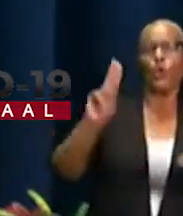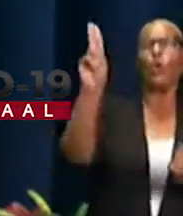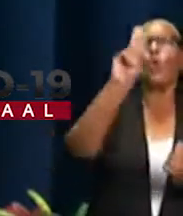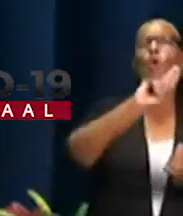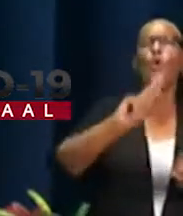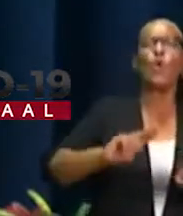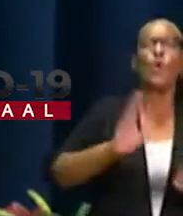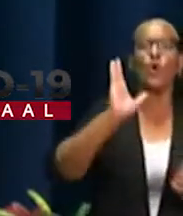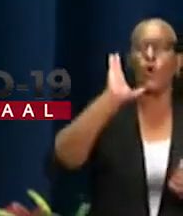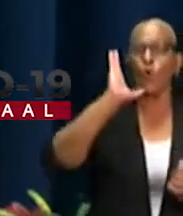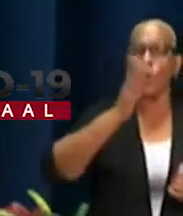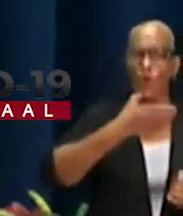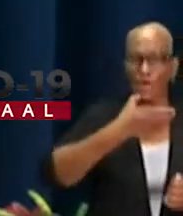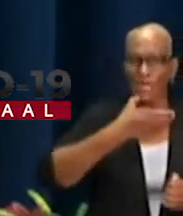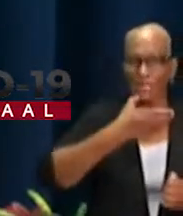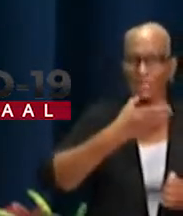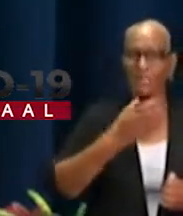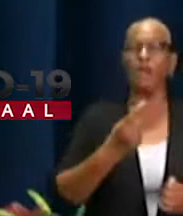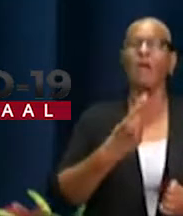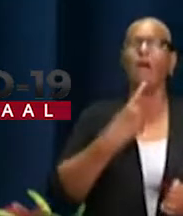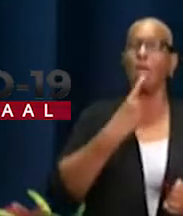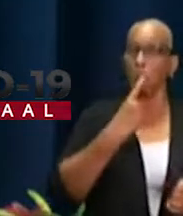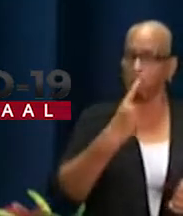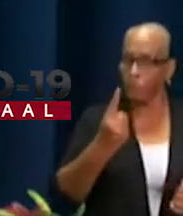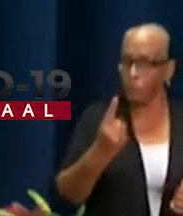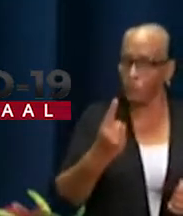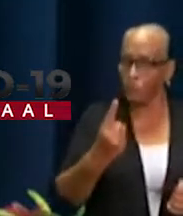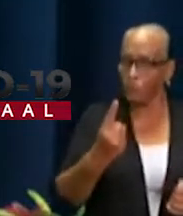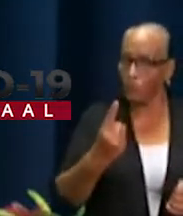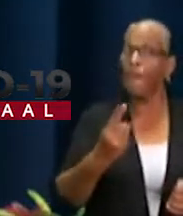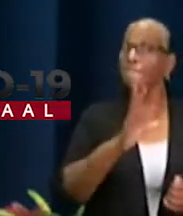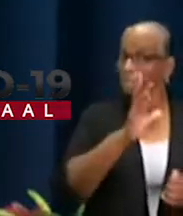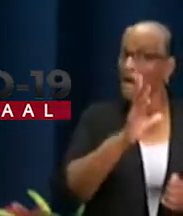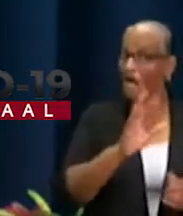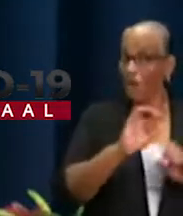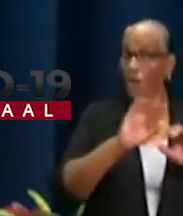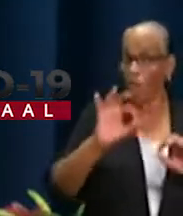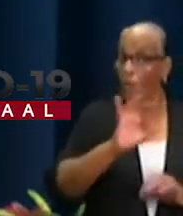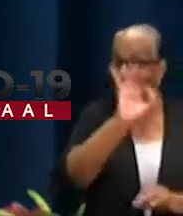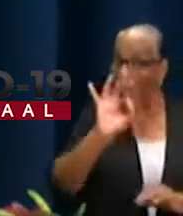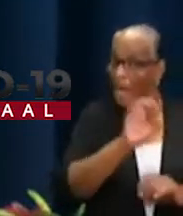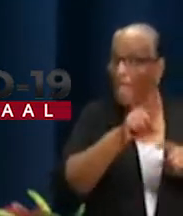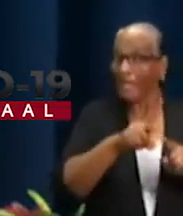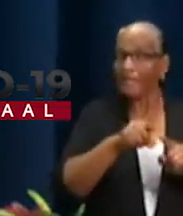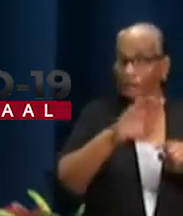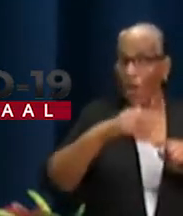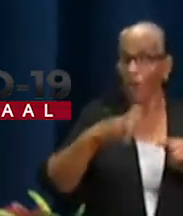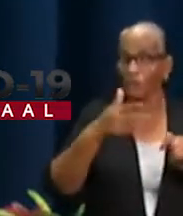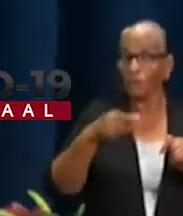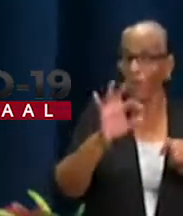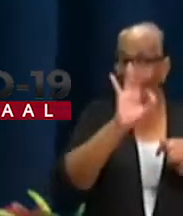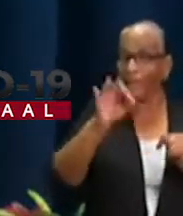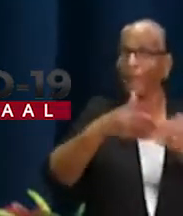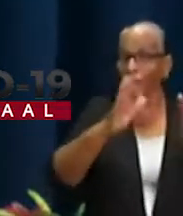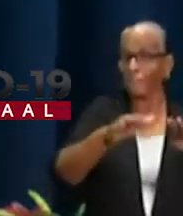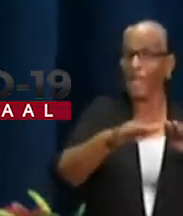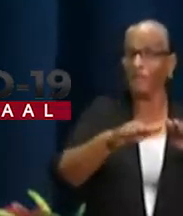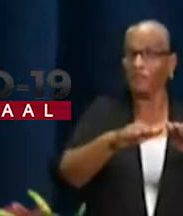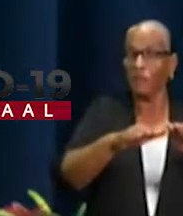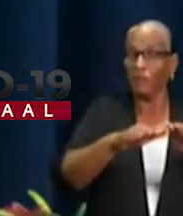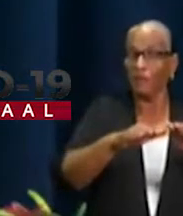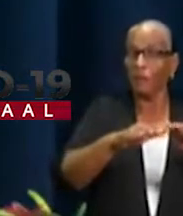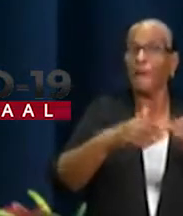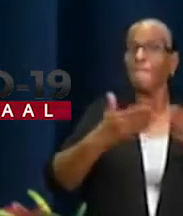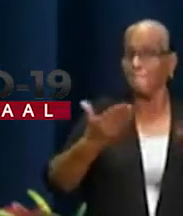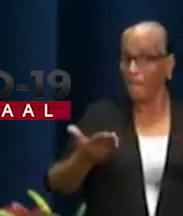oranje. Hetgeen natuurlijk nog steeds betekent dat er een ernstige dreiging vormt voor escalatie van de situatie als